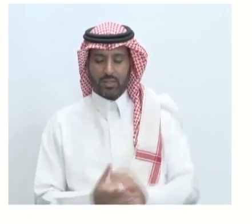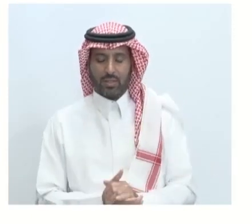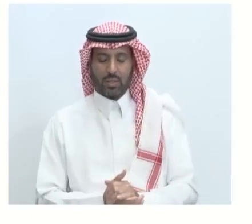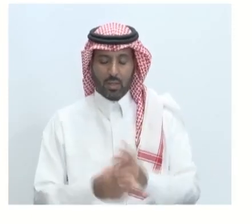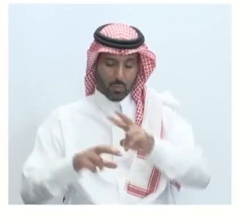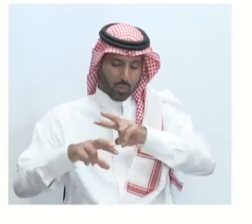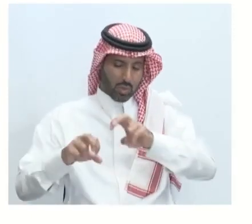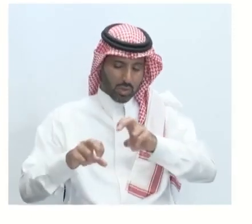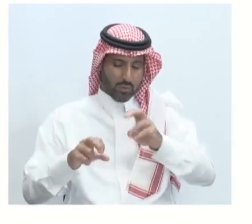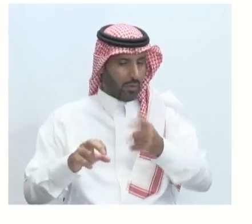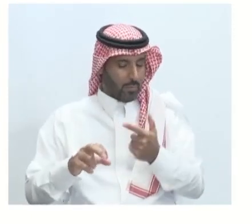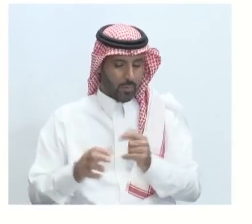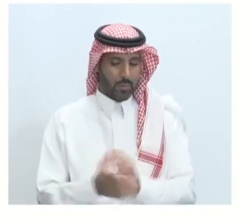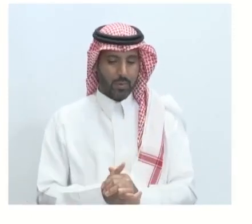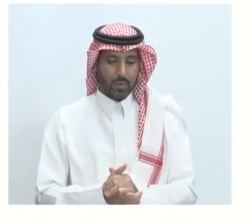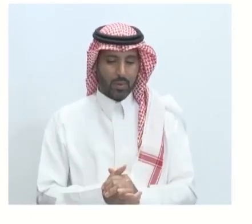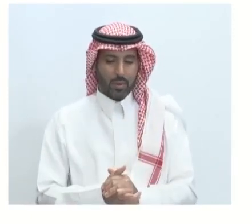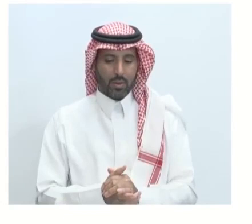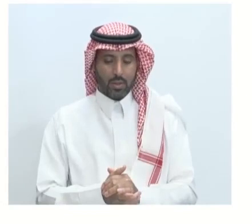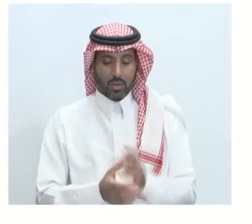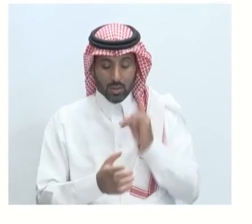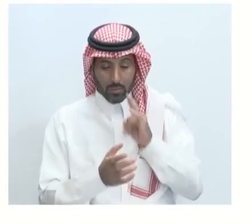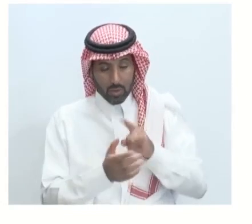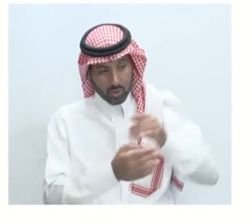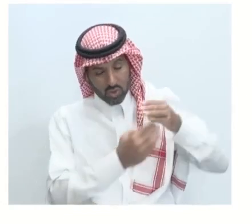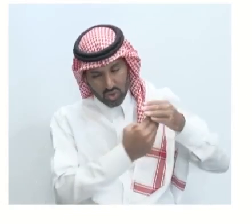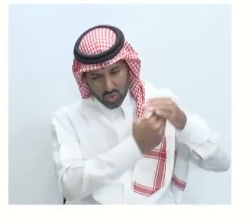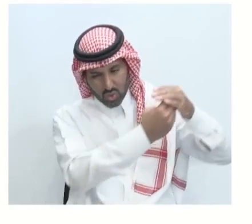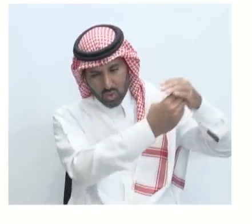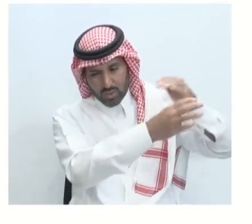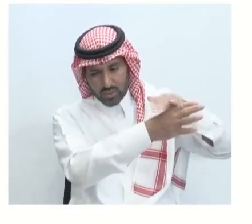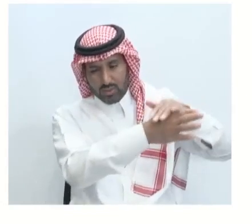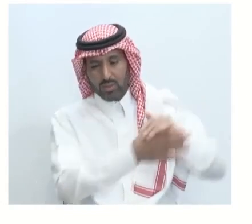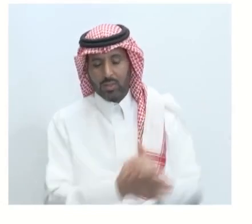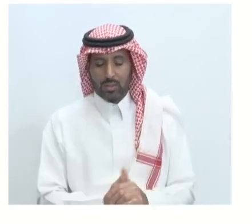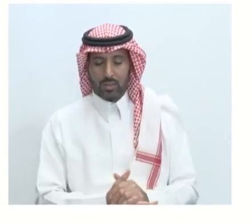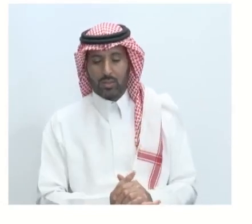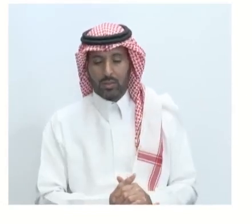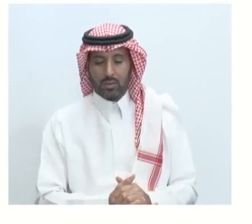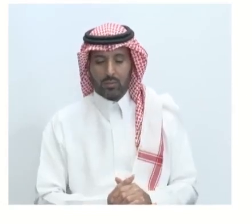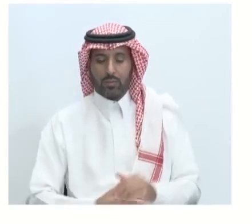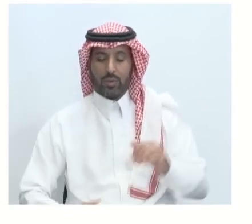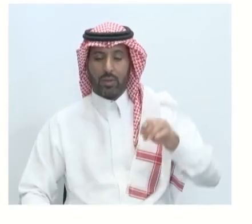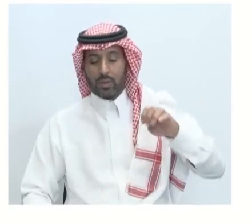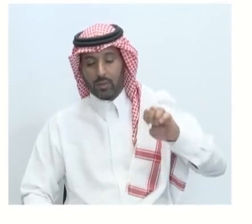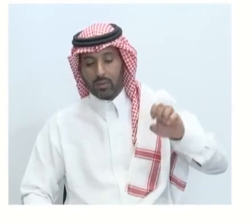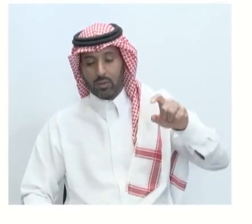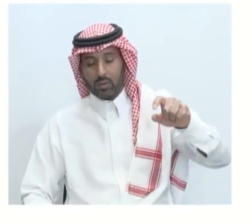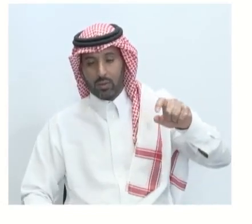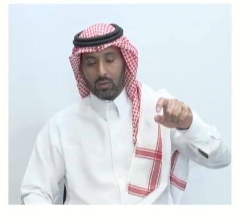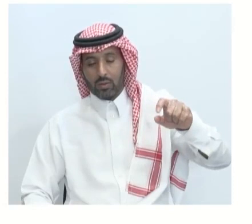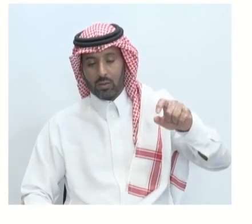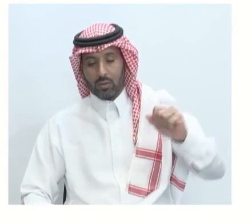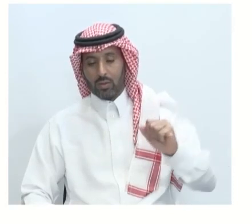او ما يعرف بالاي يو اي ويعرف باسم اكسبلور 57 والذي بدا